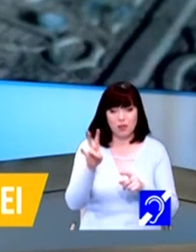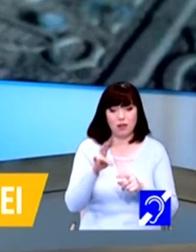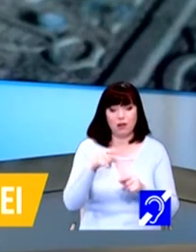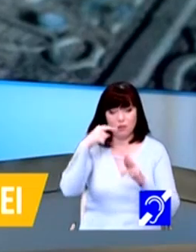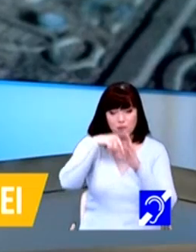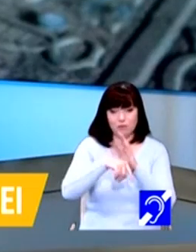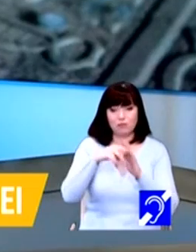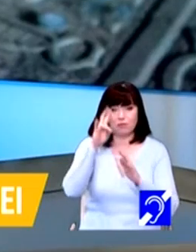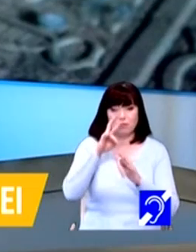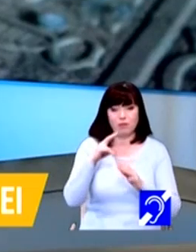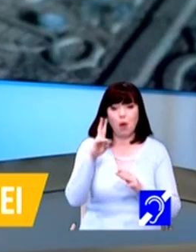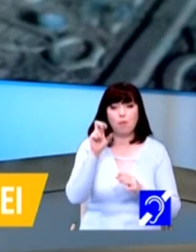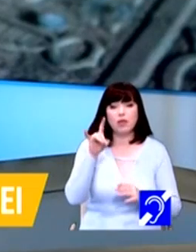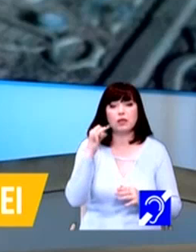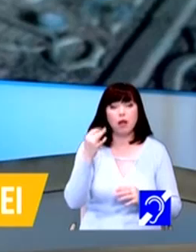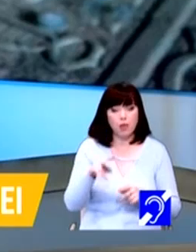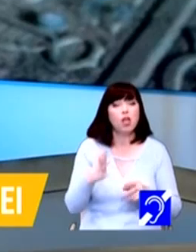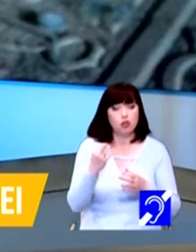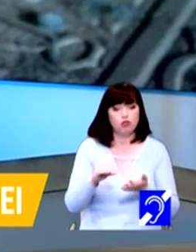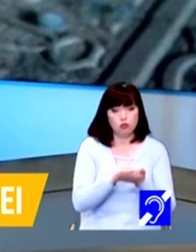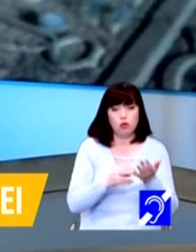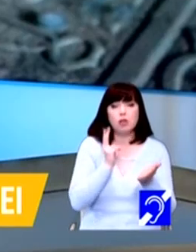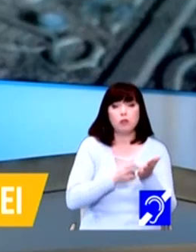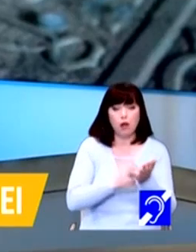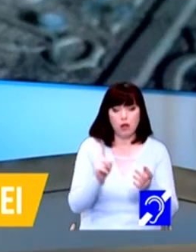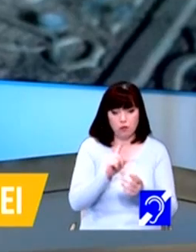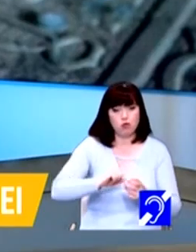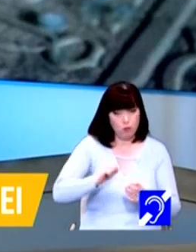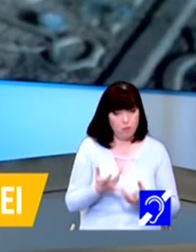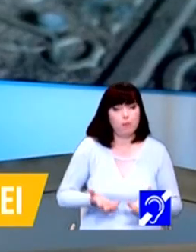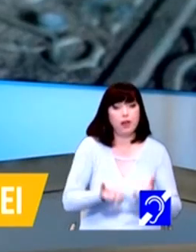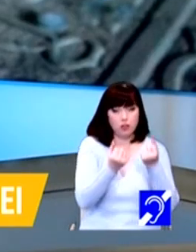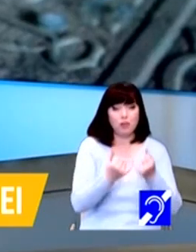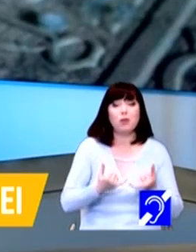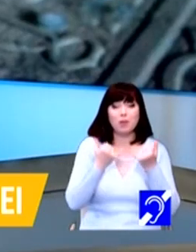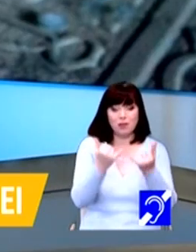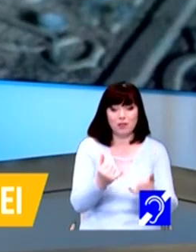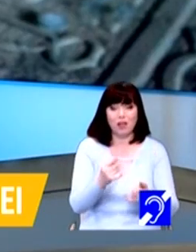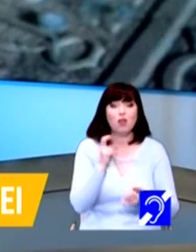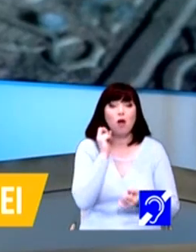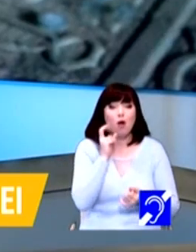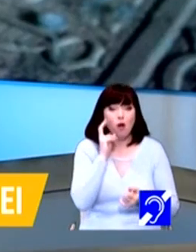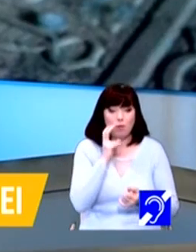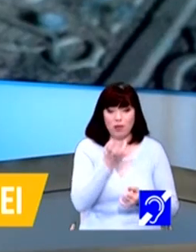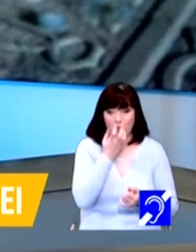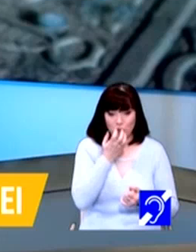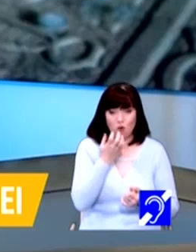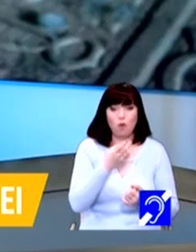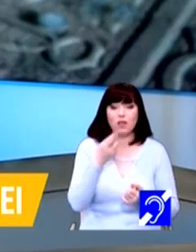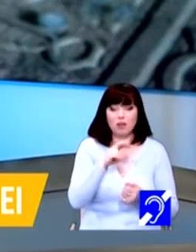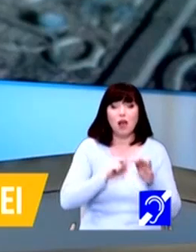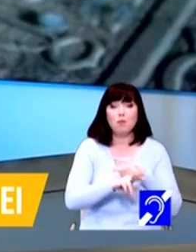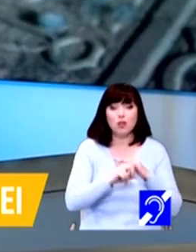cadrul Mitropoliei Basarabiei dau încă o dată dovadă de solidaritate și oferă o masă caldă refugiaților din Ucraina.